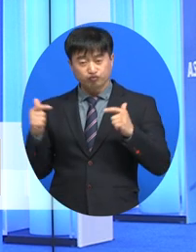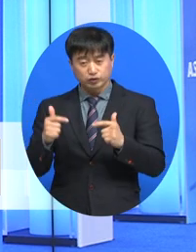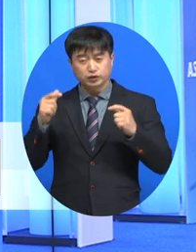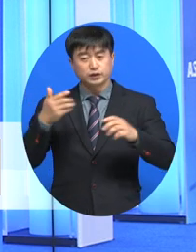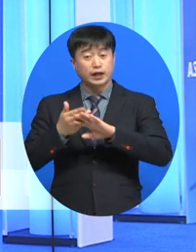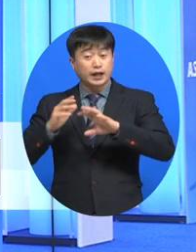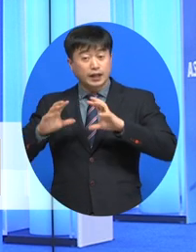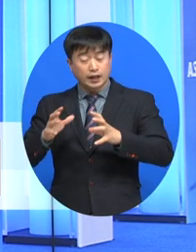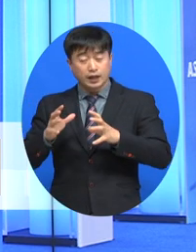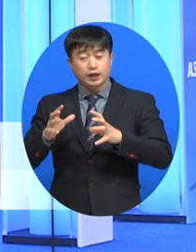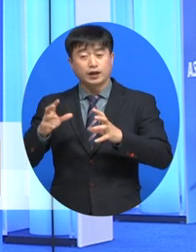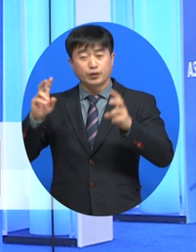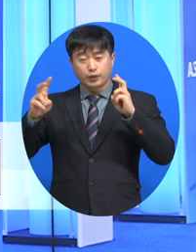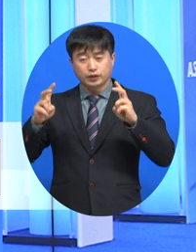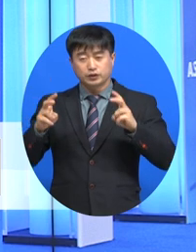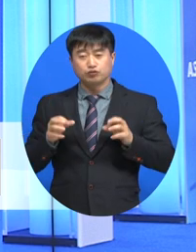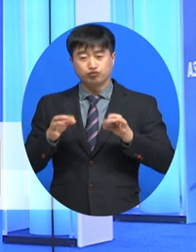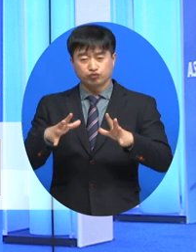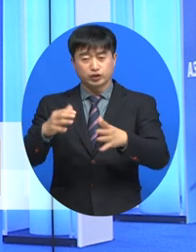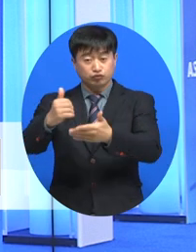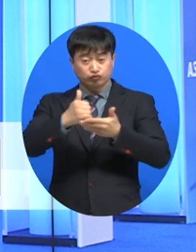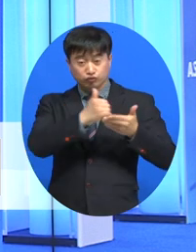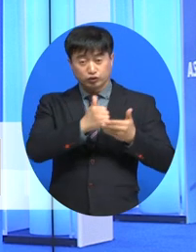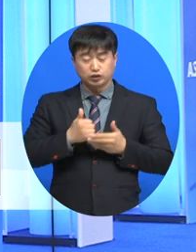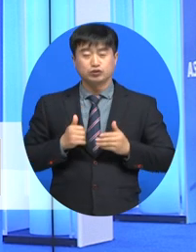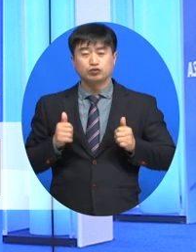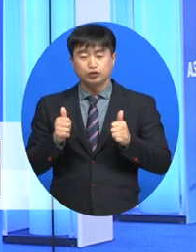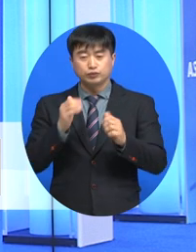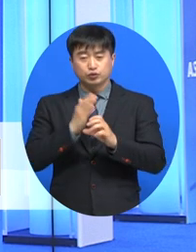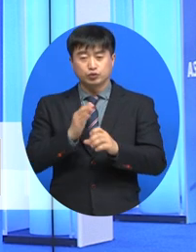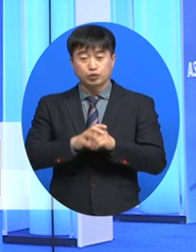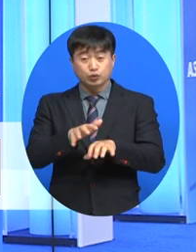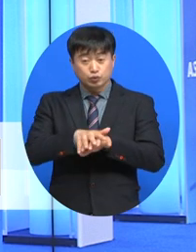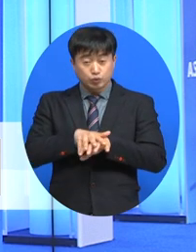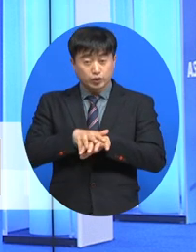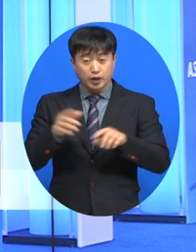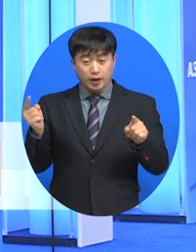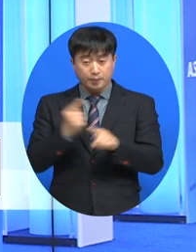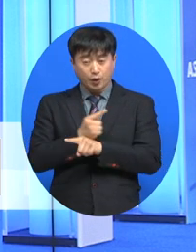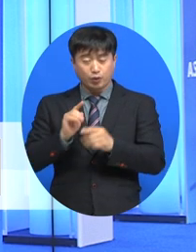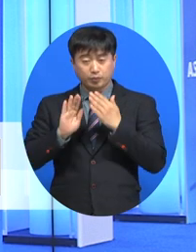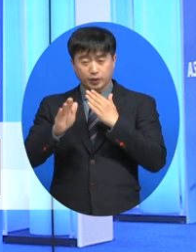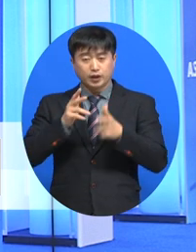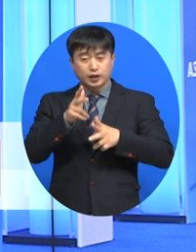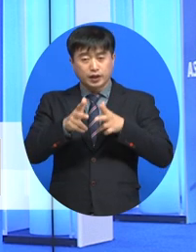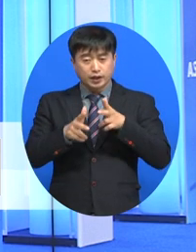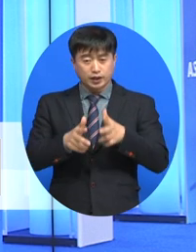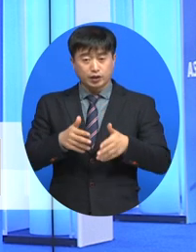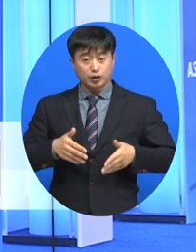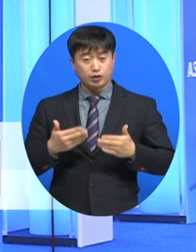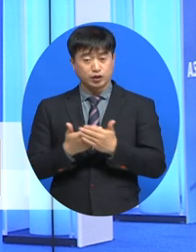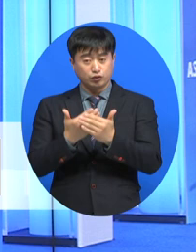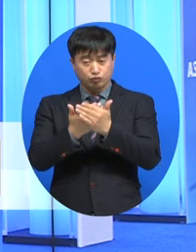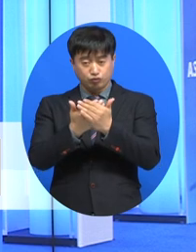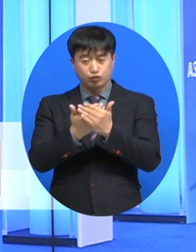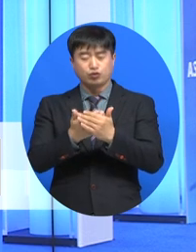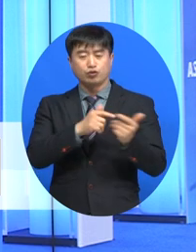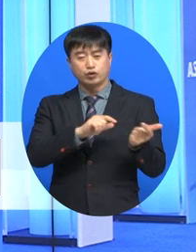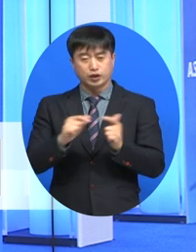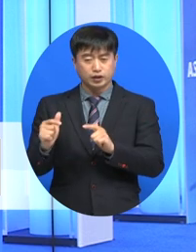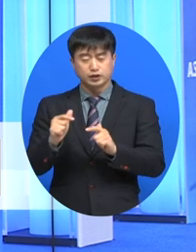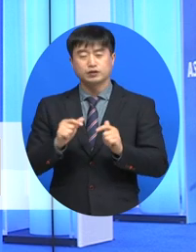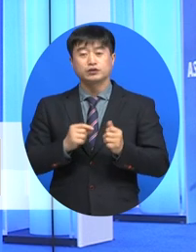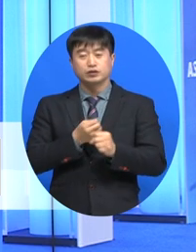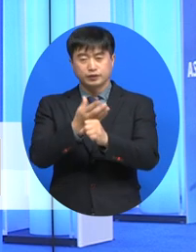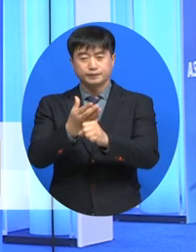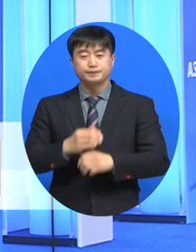해외 기업들과의 투자유치에도 열을 올리고 있는데요 조직개편을 통해 미래산업 육성과 생태계 조성을 튼튼히 하겠다는 계획도 있습니다